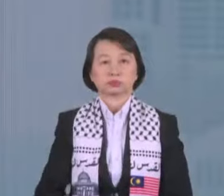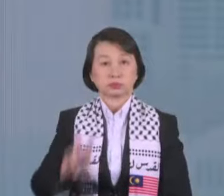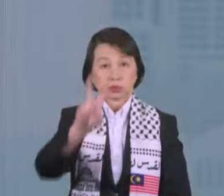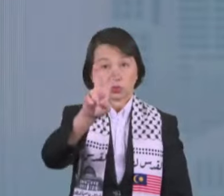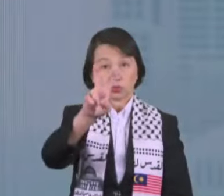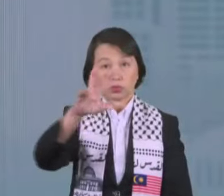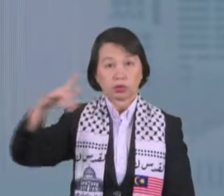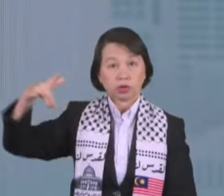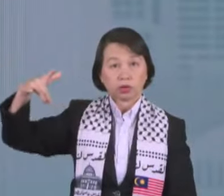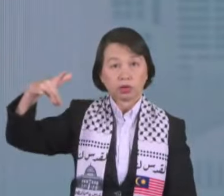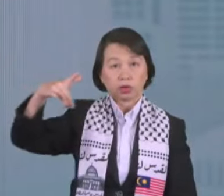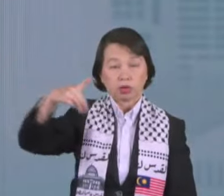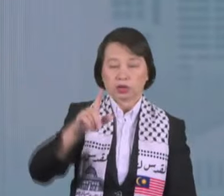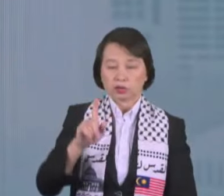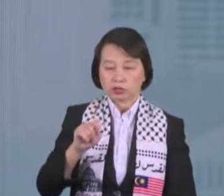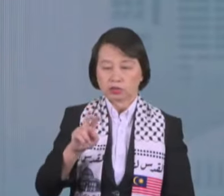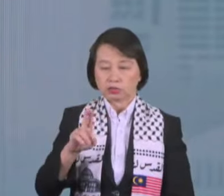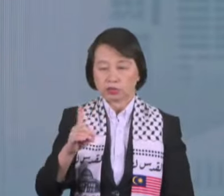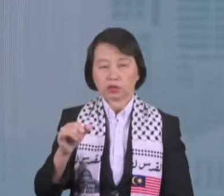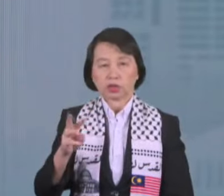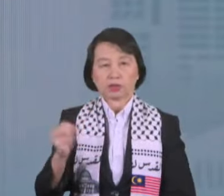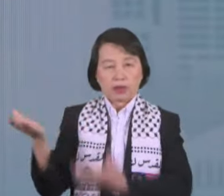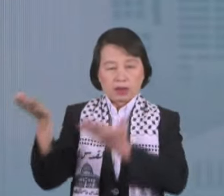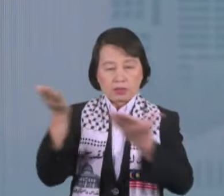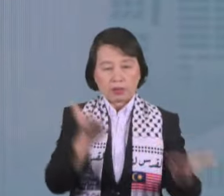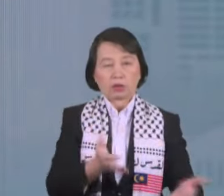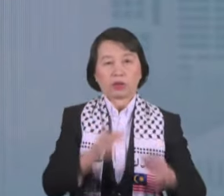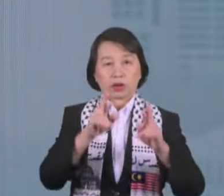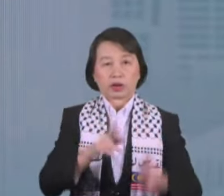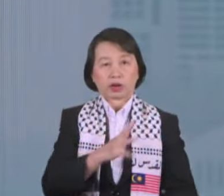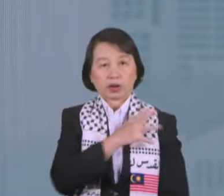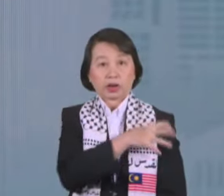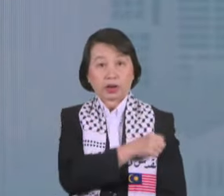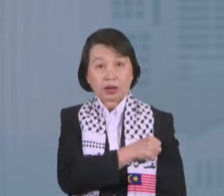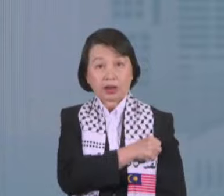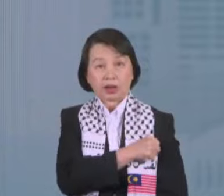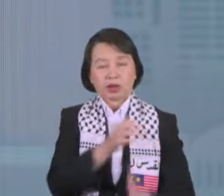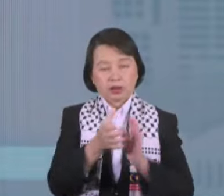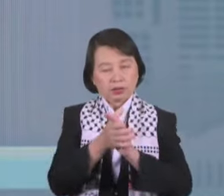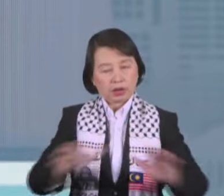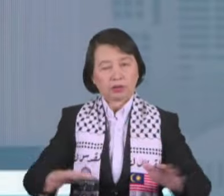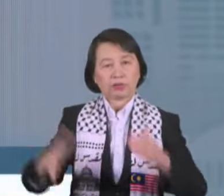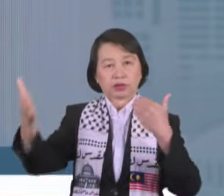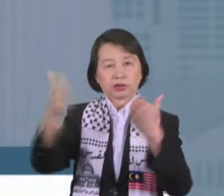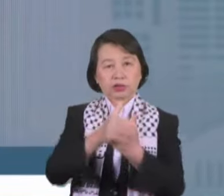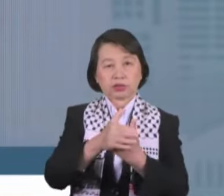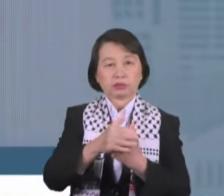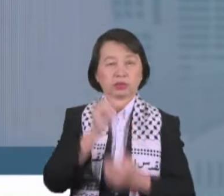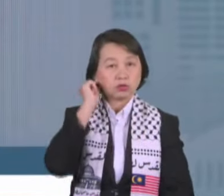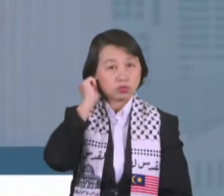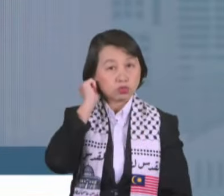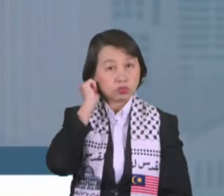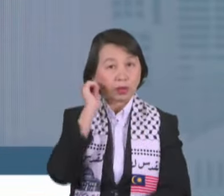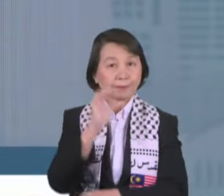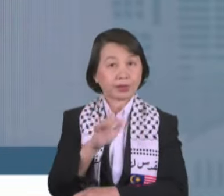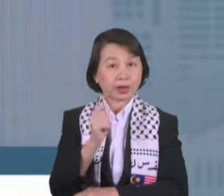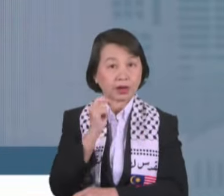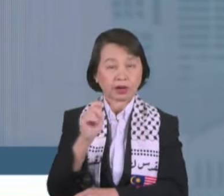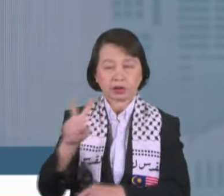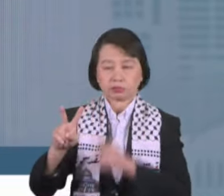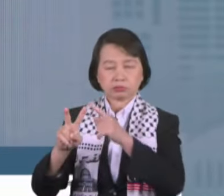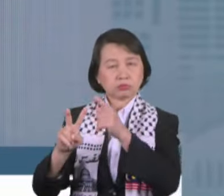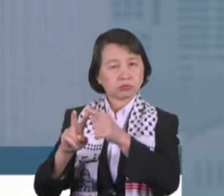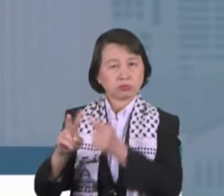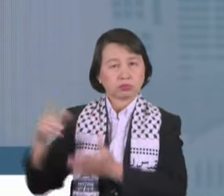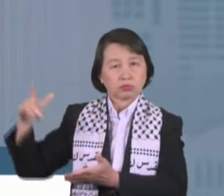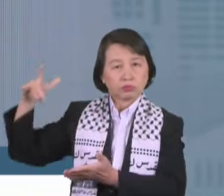Dua pesawat milik TUDM yang membawa rakyat Palestin yang cedera selamat tiba di pangkalan udara Subang petang tadi. Kedua-duanya berlepas